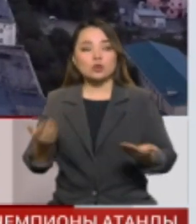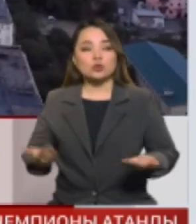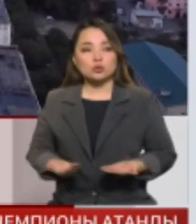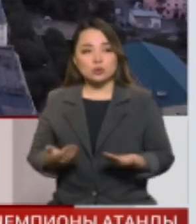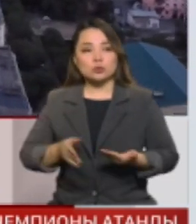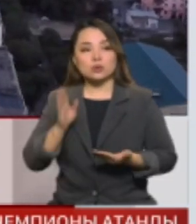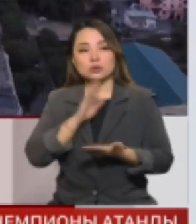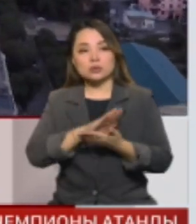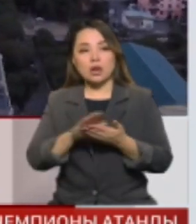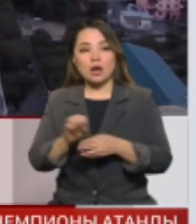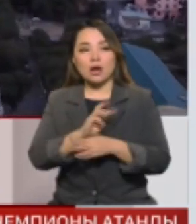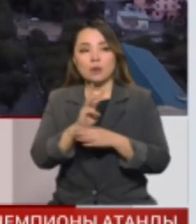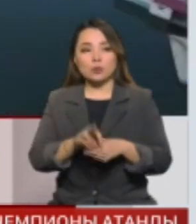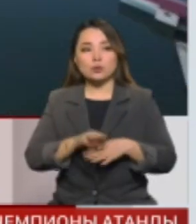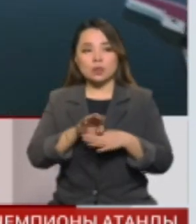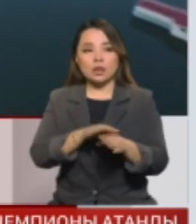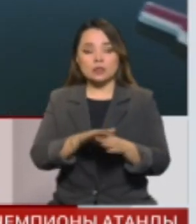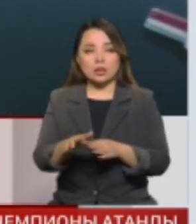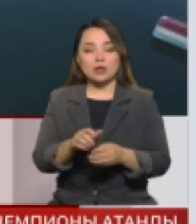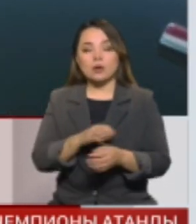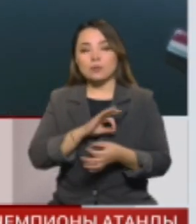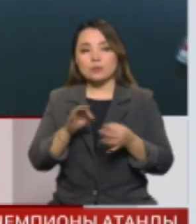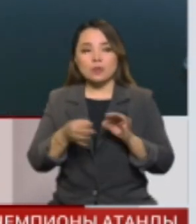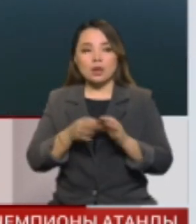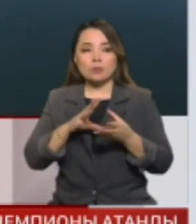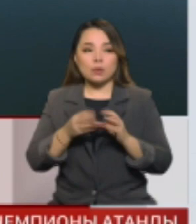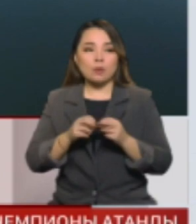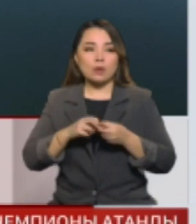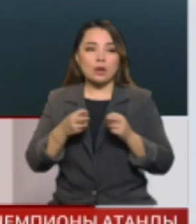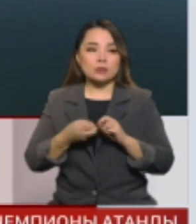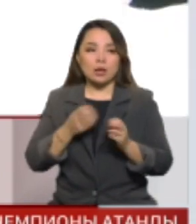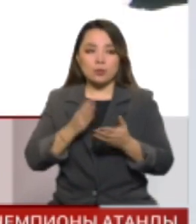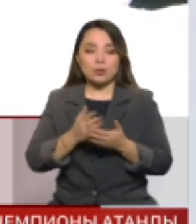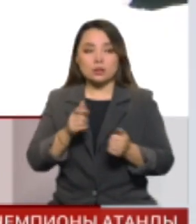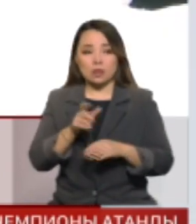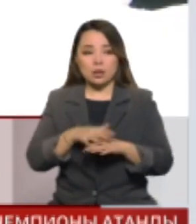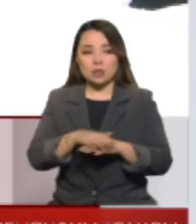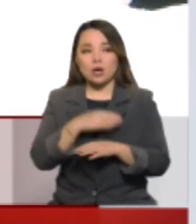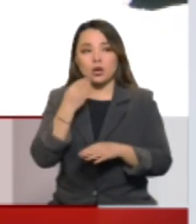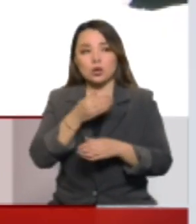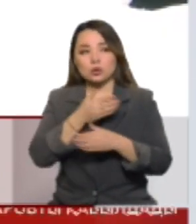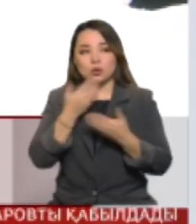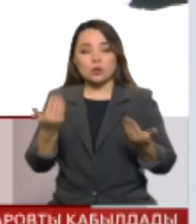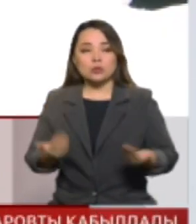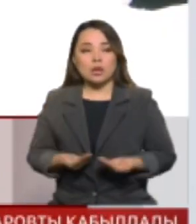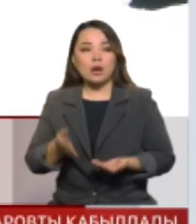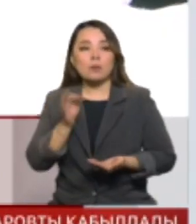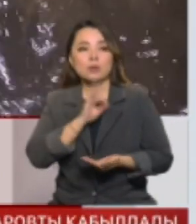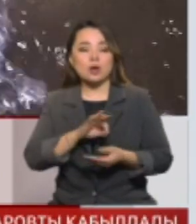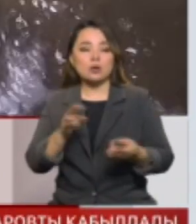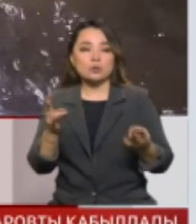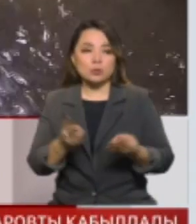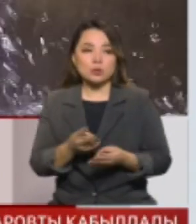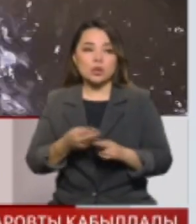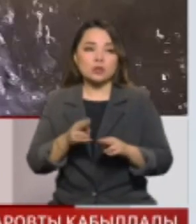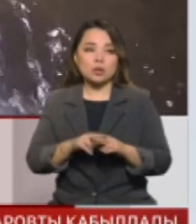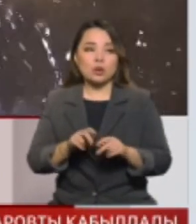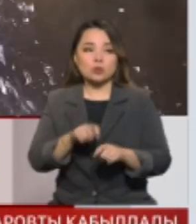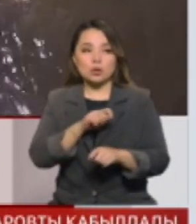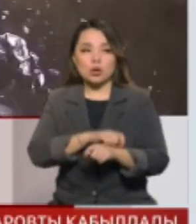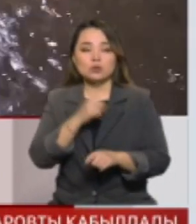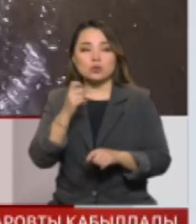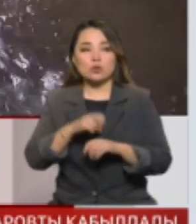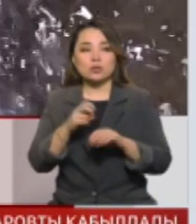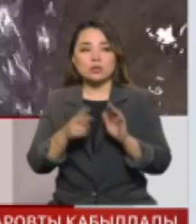таза сумен қамту өңірдің ең өзекті проблемасы. Қазір жұрт сапасыз тіршілік нәрін тұтынуға мәжбүр. Биыл ұзындығы